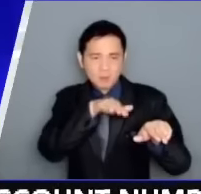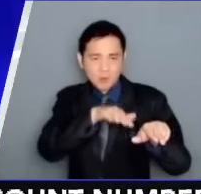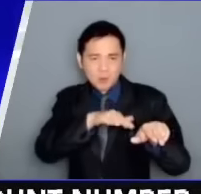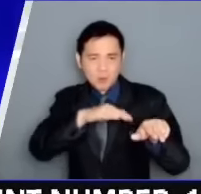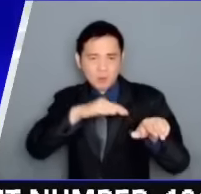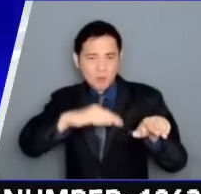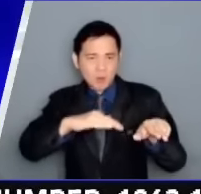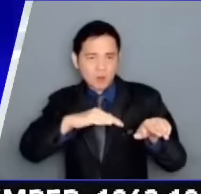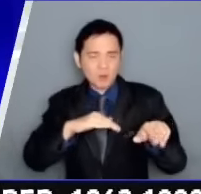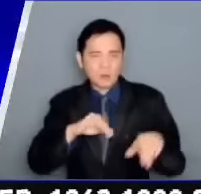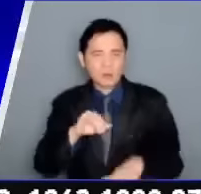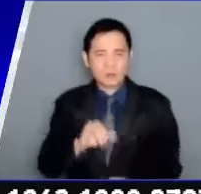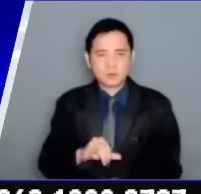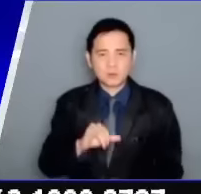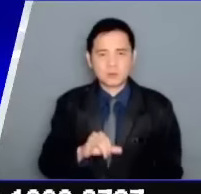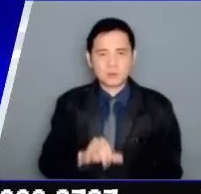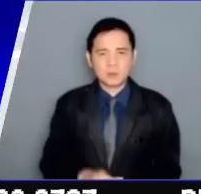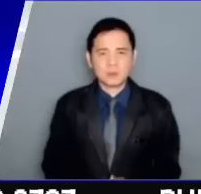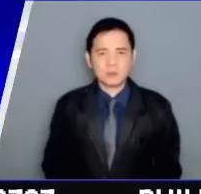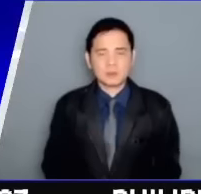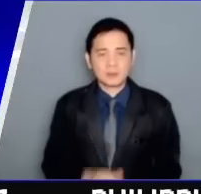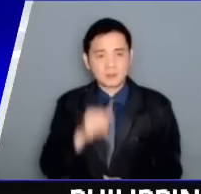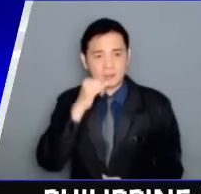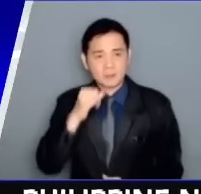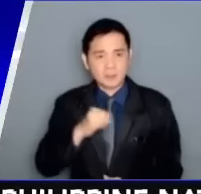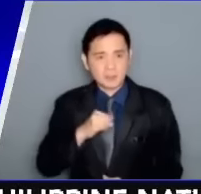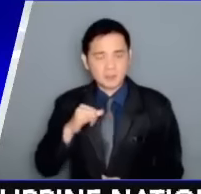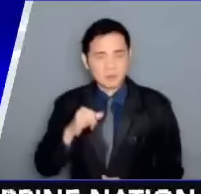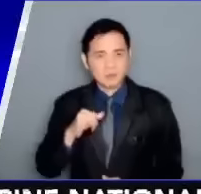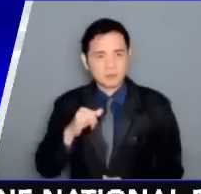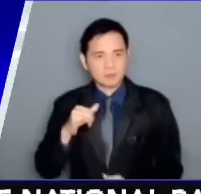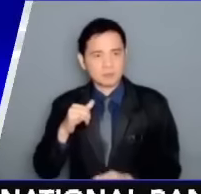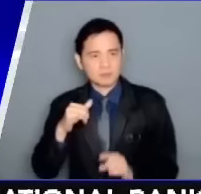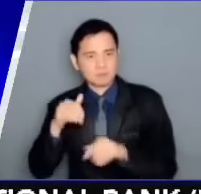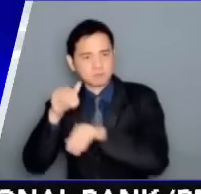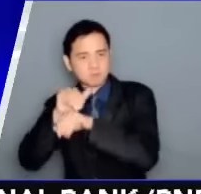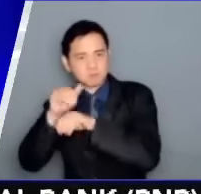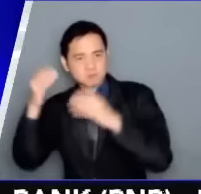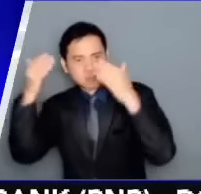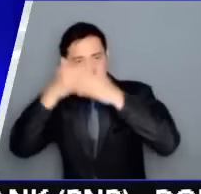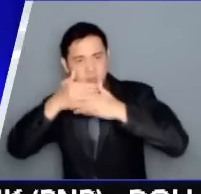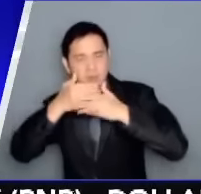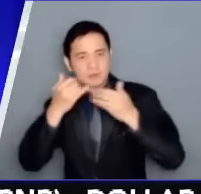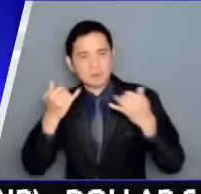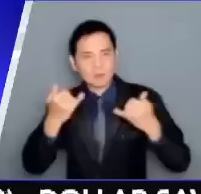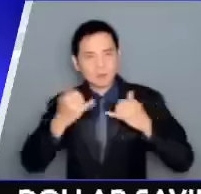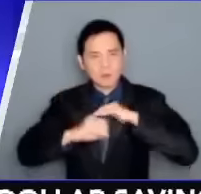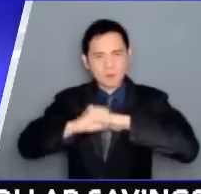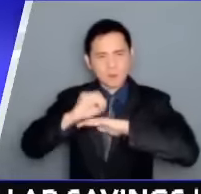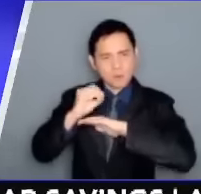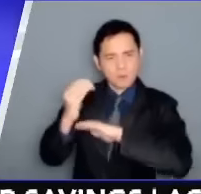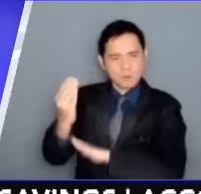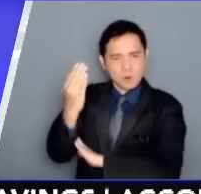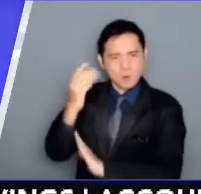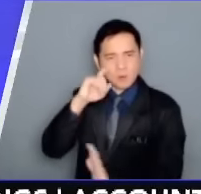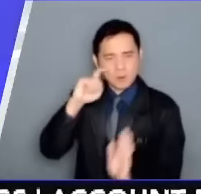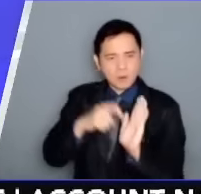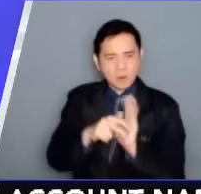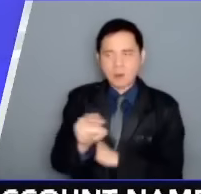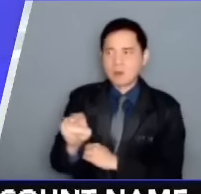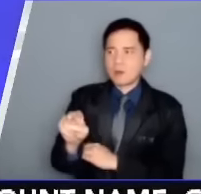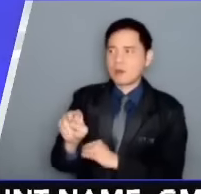na nakita pa lamang natin kagabi dahil madilim pa dito sa lugar at ngayong umaga Ay tumambad din talaga yung matinding pinsala dito at dito